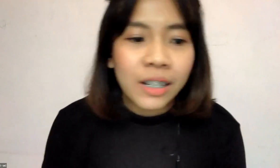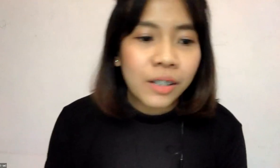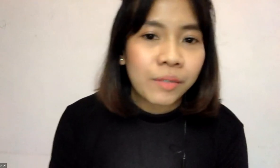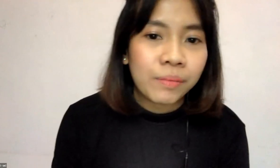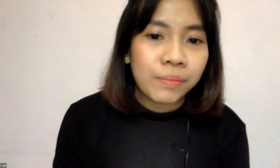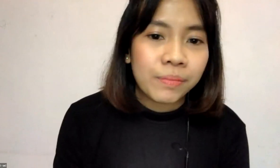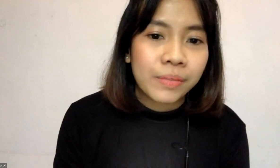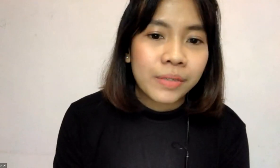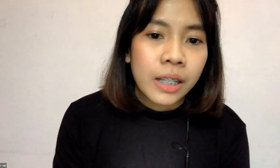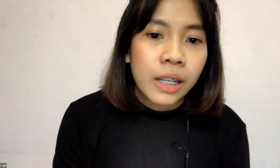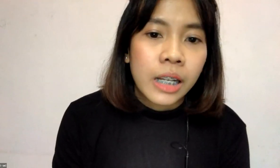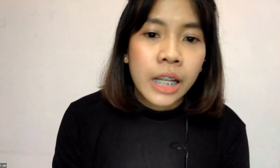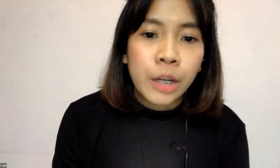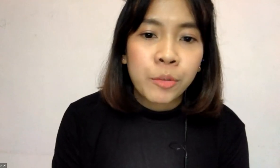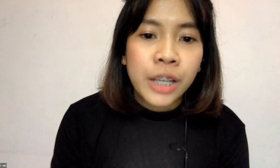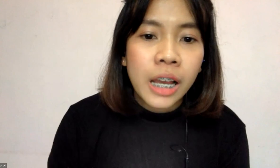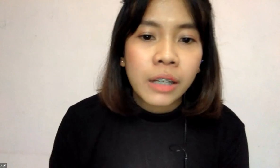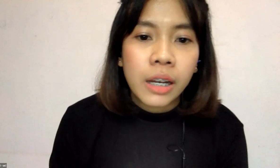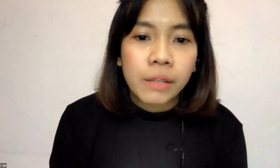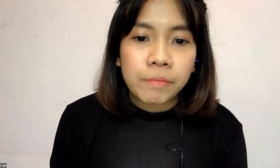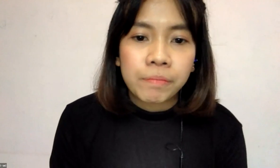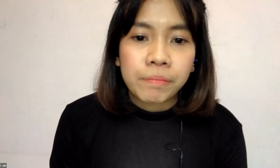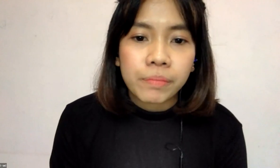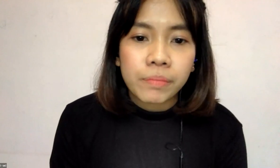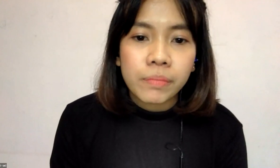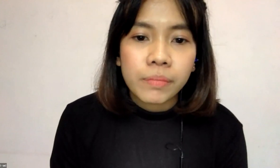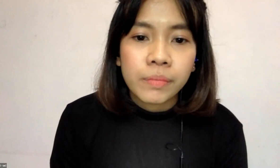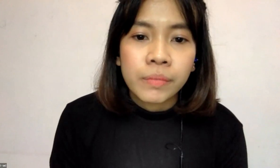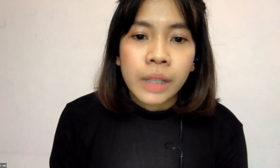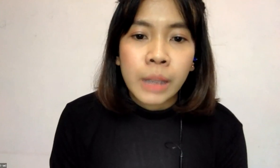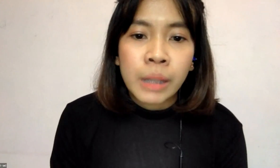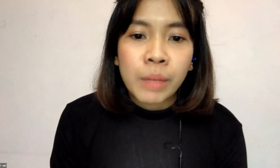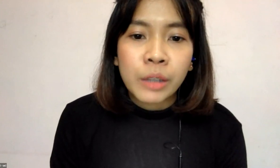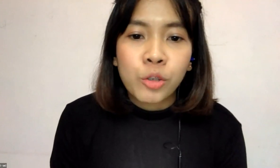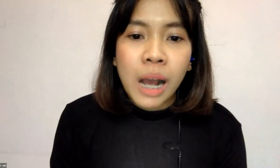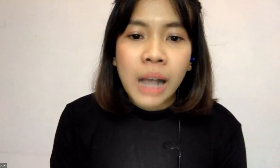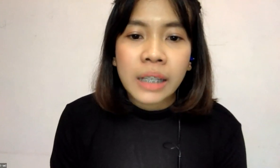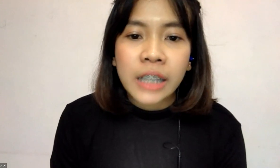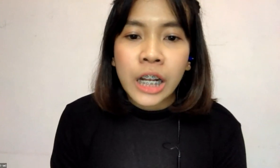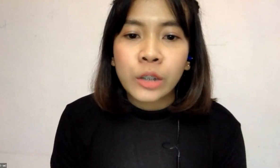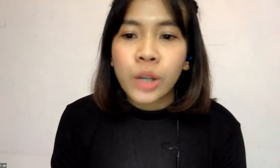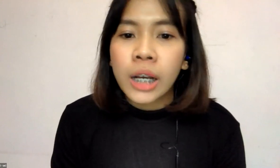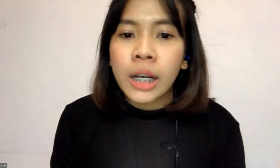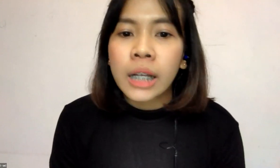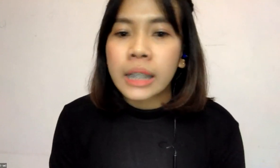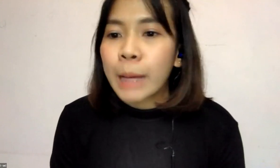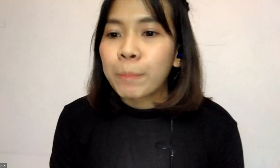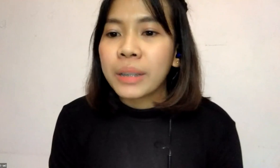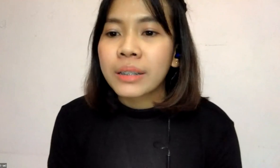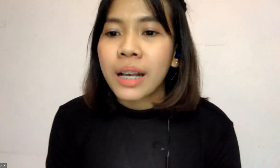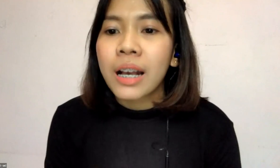lakukan dan kemudian teman-teman guru bahasa isyarat juga